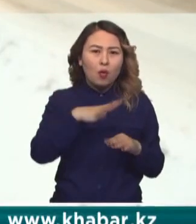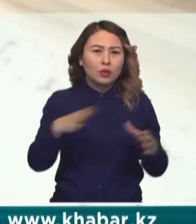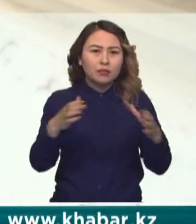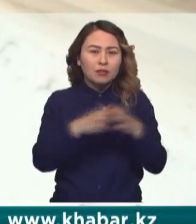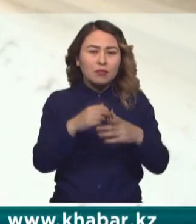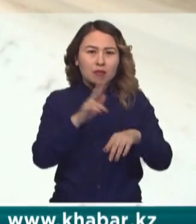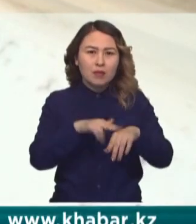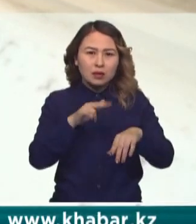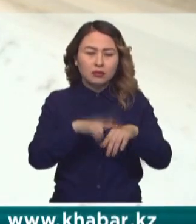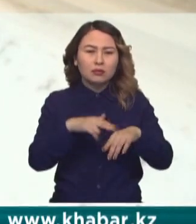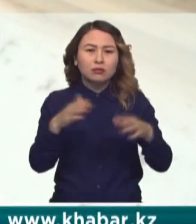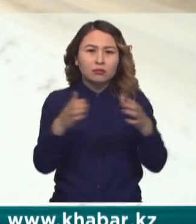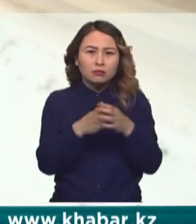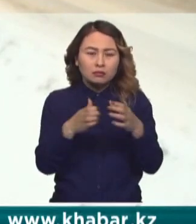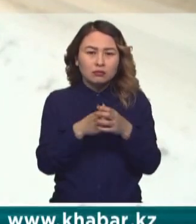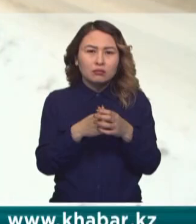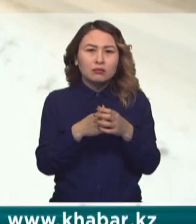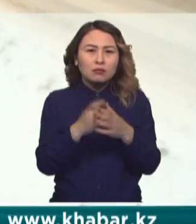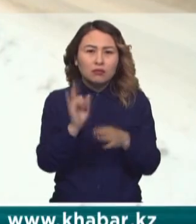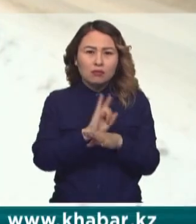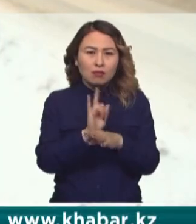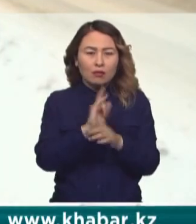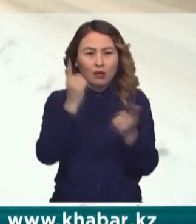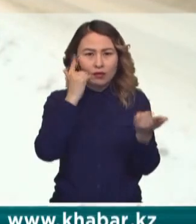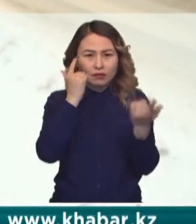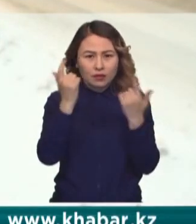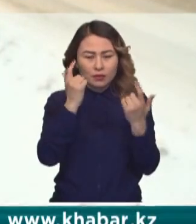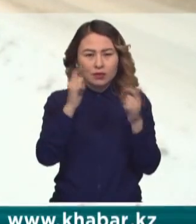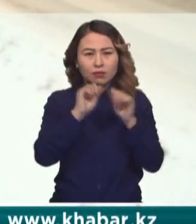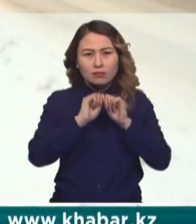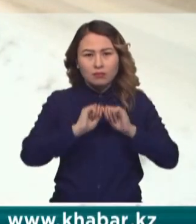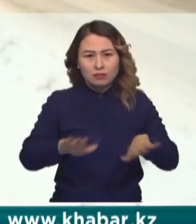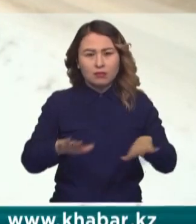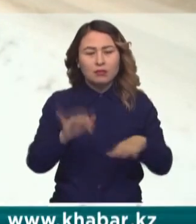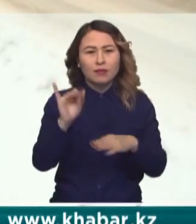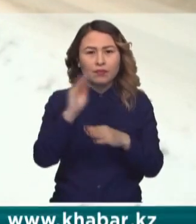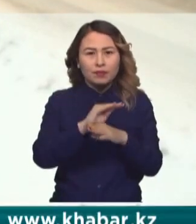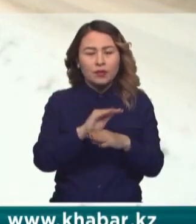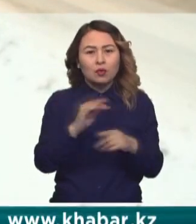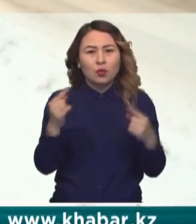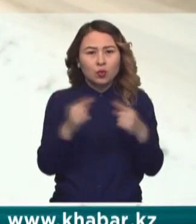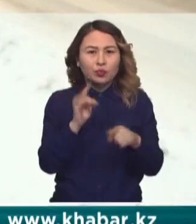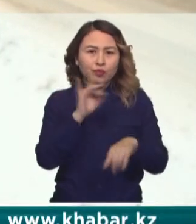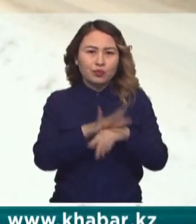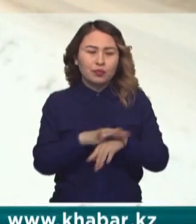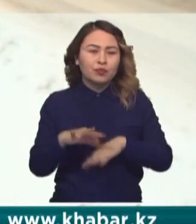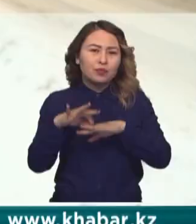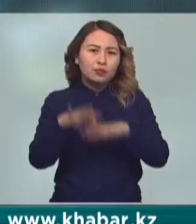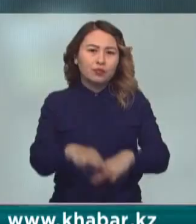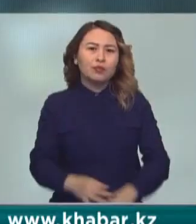департаментімен қазіргі таңда осы жалған ақпараттарды таратқан азаматтарды анықтау жұмыстары жүруде.